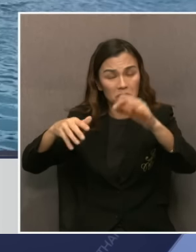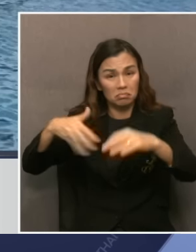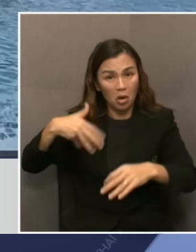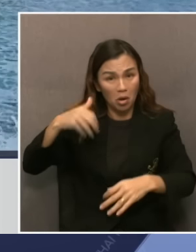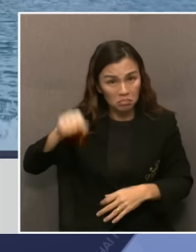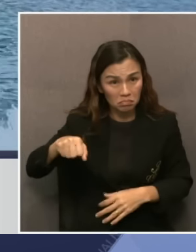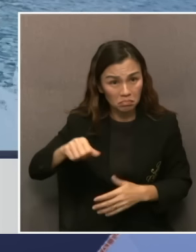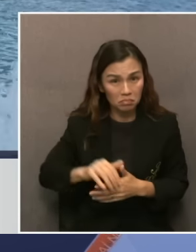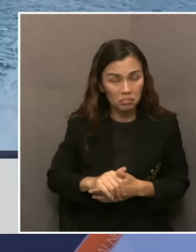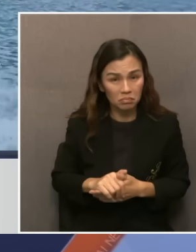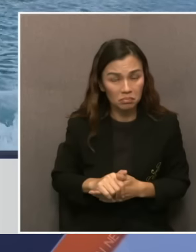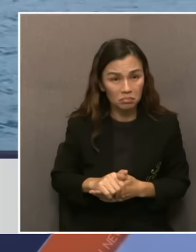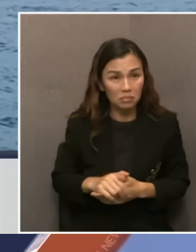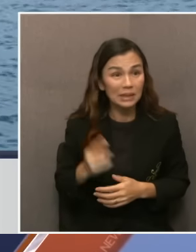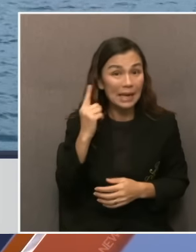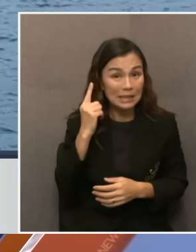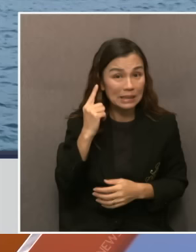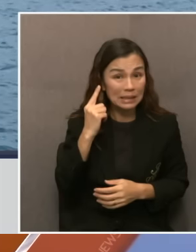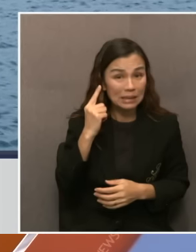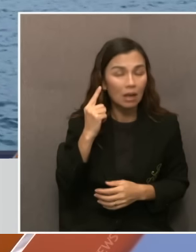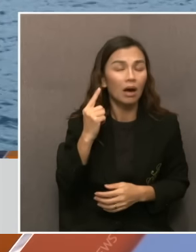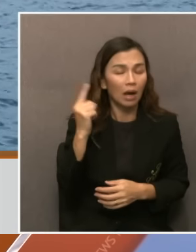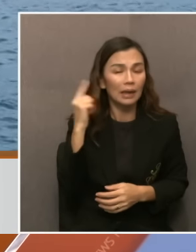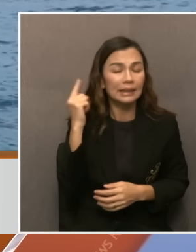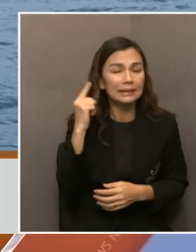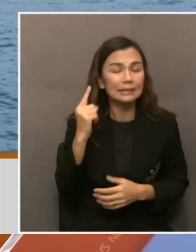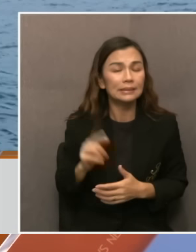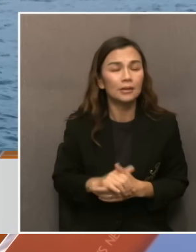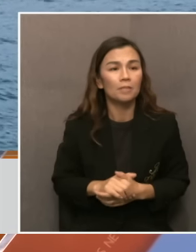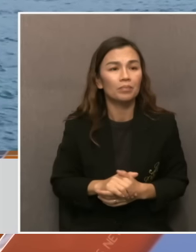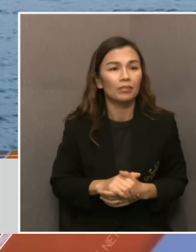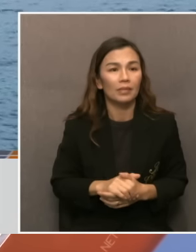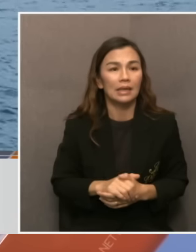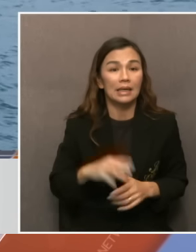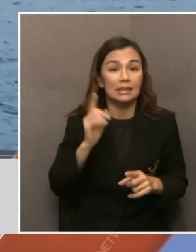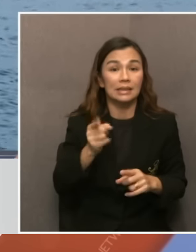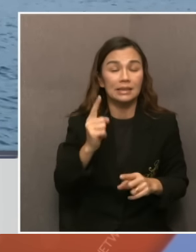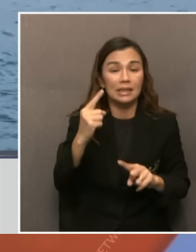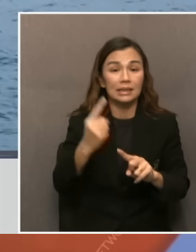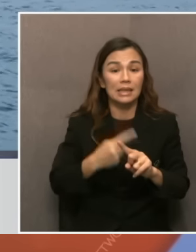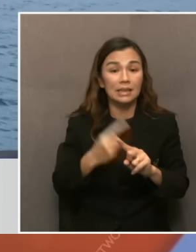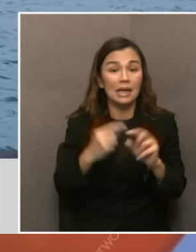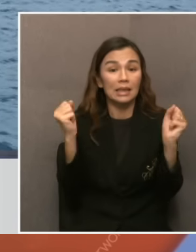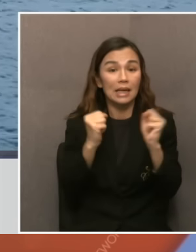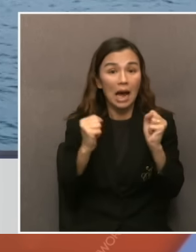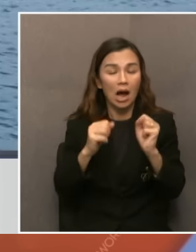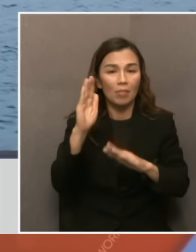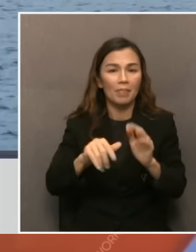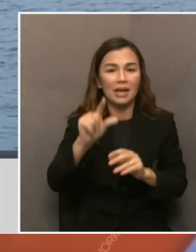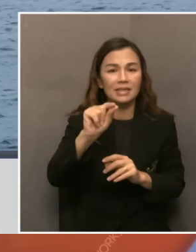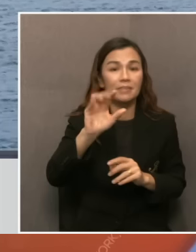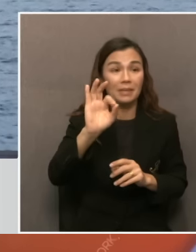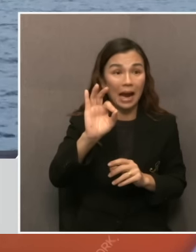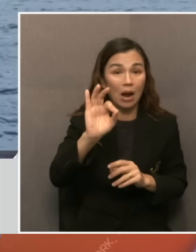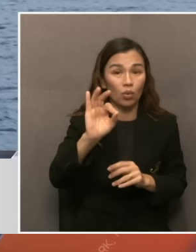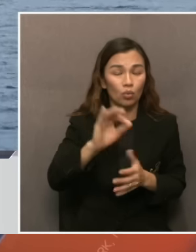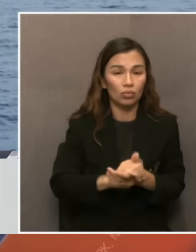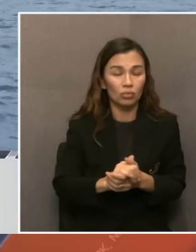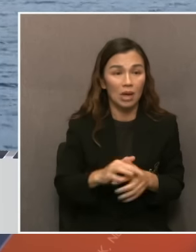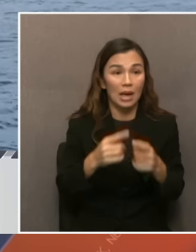ฮัลโหลค่ะ เมฆจุนได้ยินไหมครับ ค่ะได้ยินค่ะ มันคือหน้าหนาวเนี่ยปกติมันน่าจะอยู่สัก29